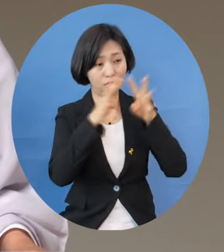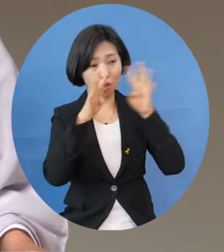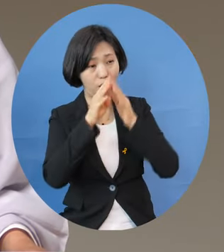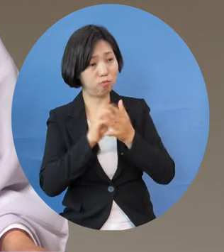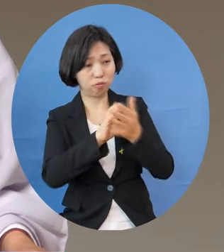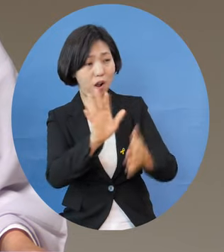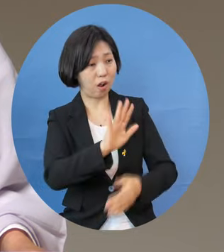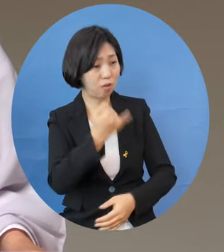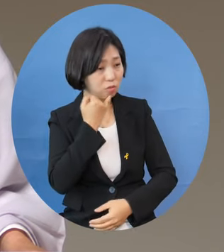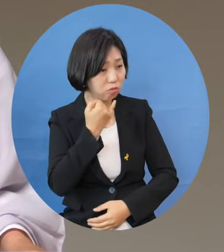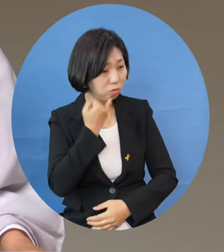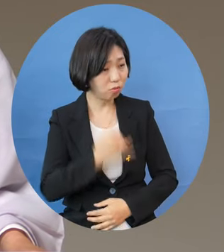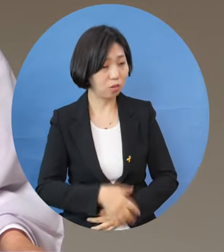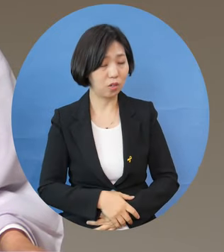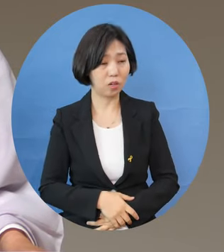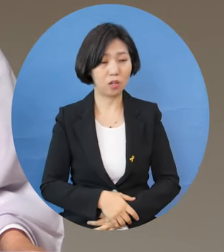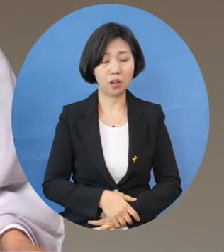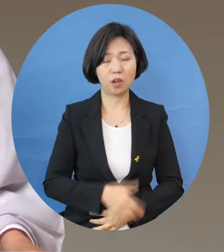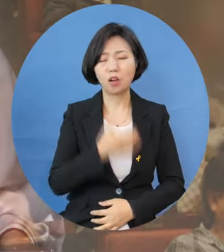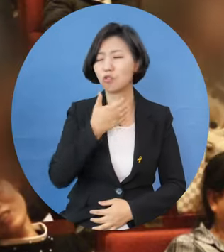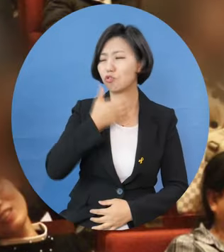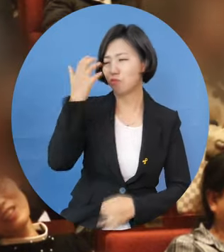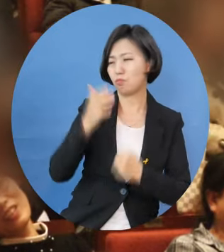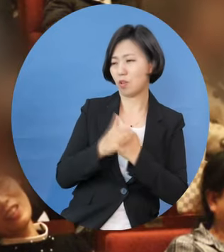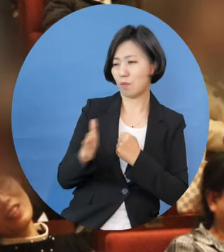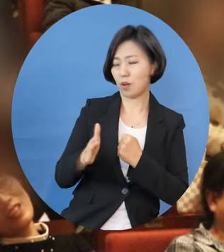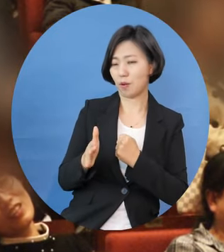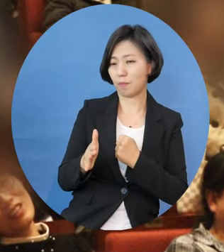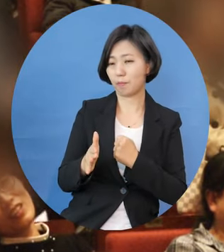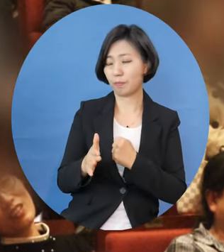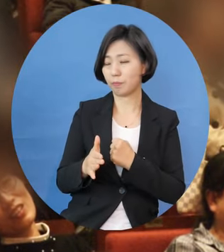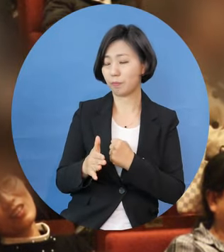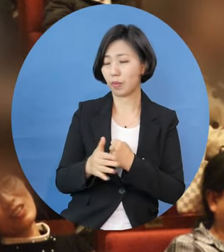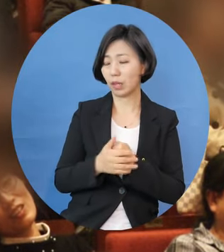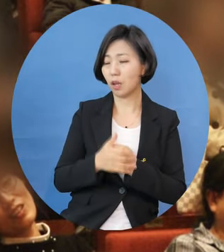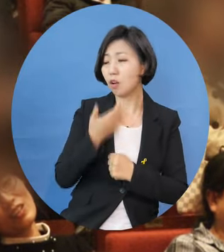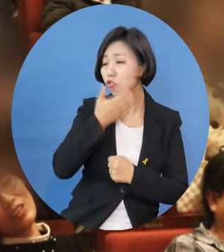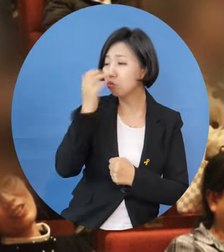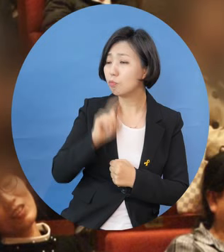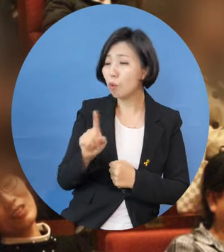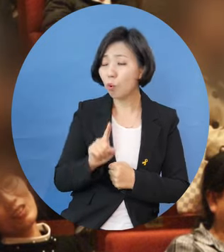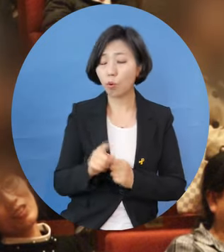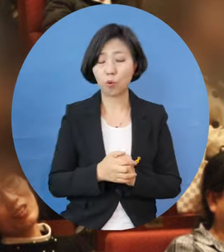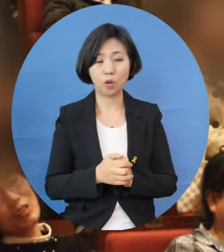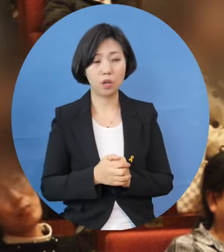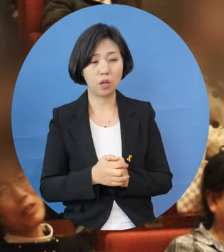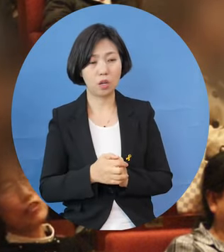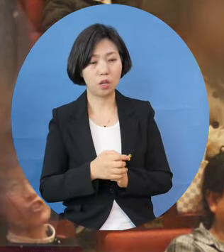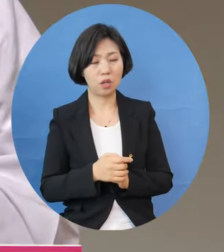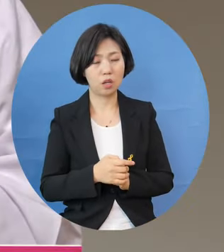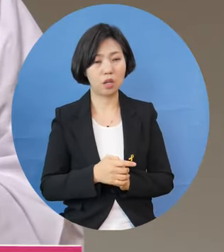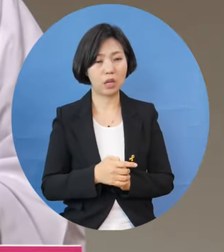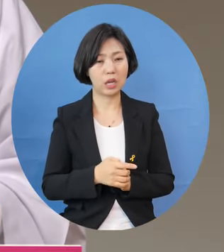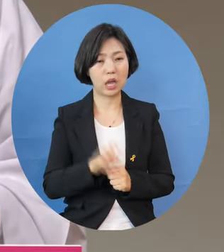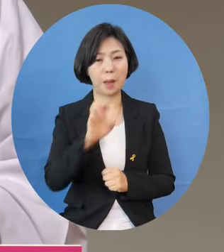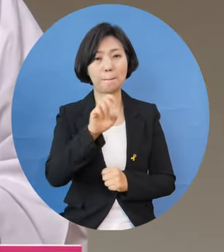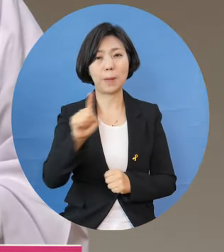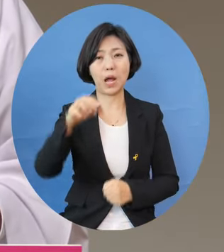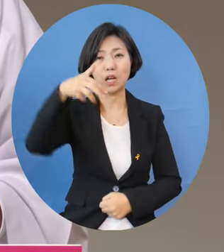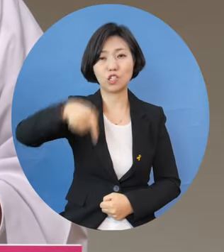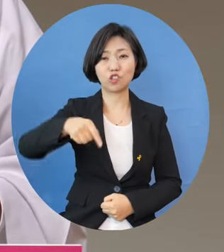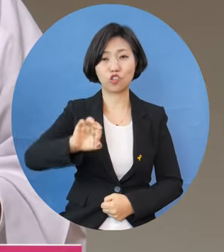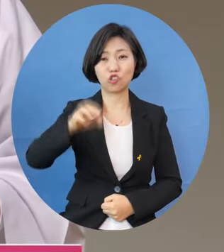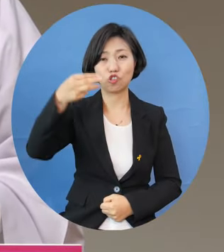꿈이 대학을 가야지. 뭐가 꿈인데? 파충류 연구원이 꿈인데. 네? 파충류 연구원이 꿈이에요.